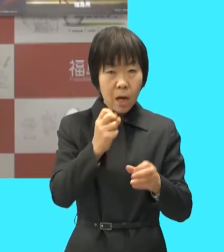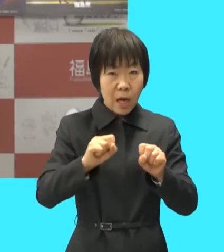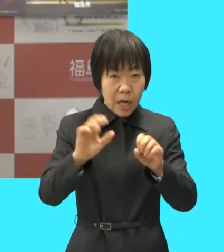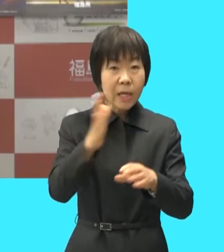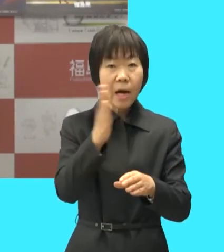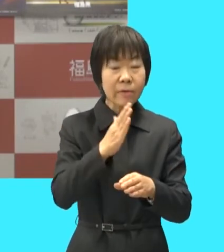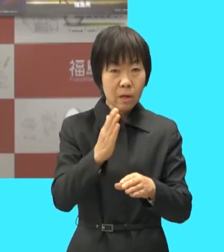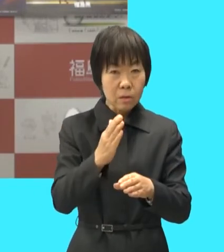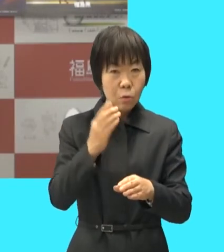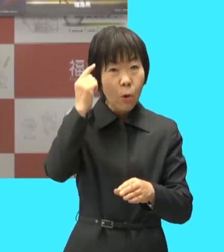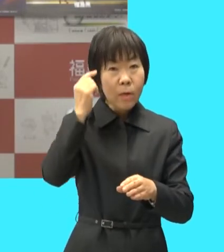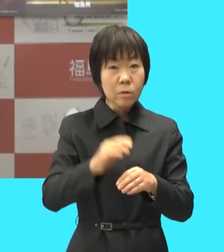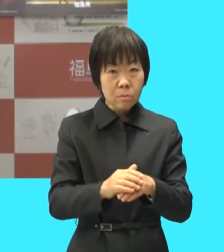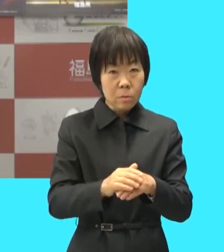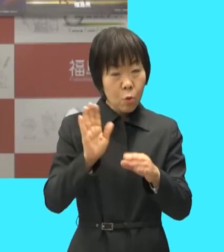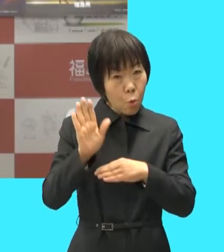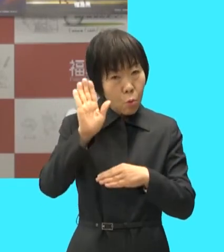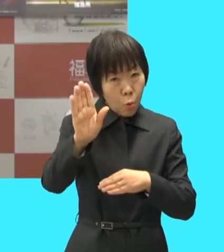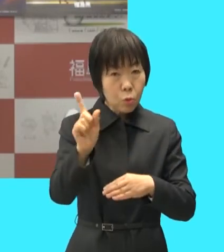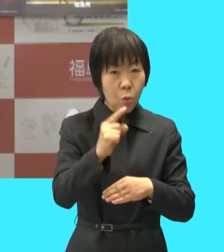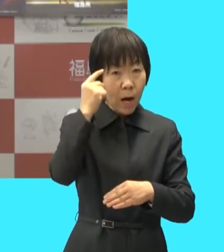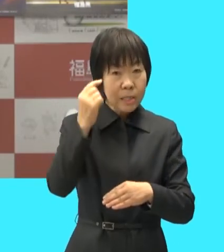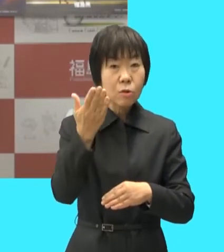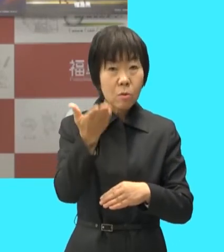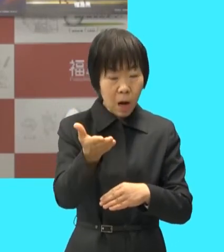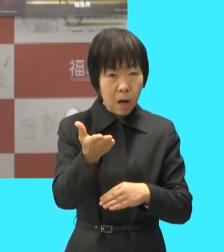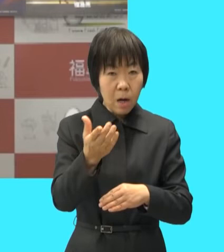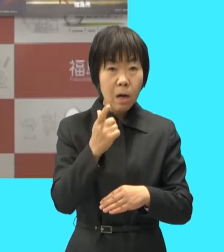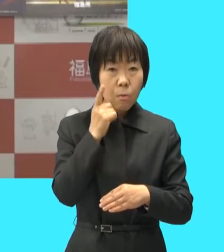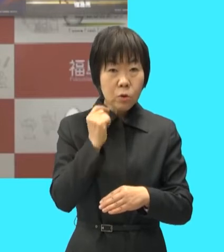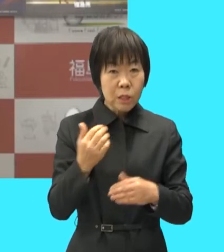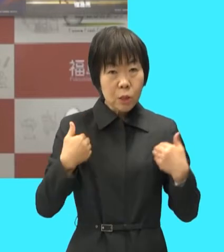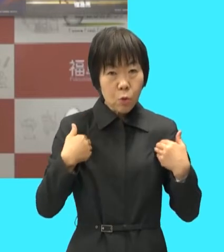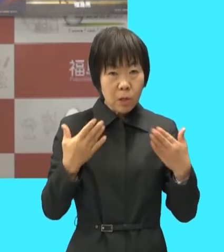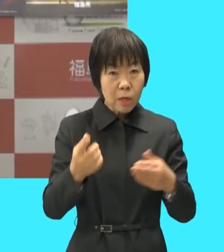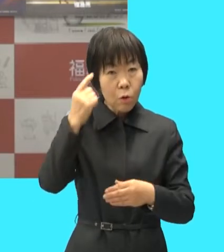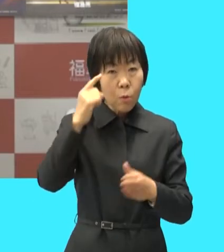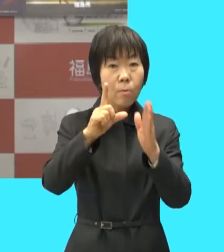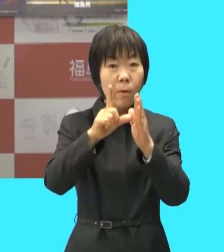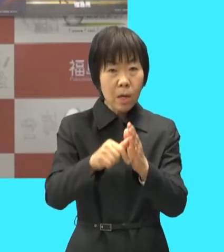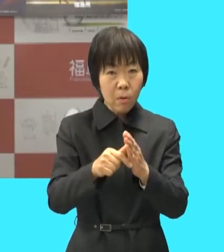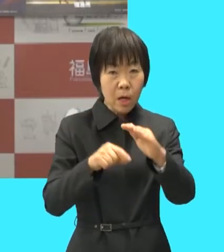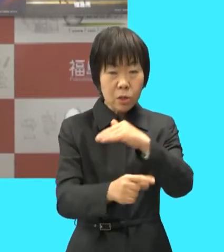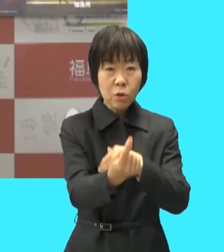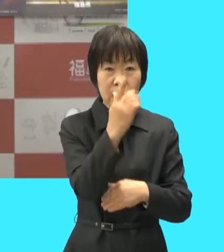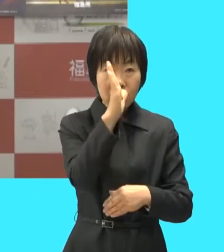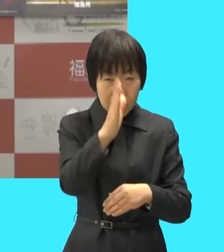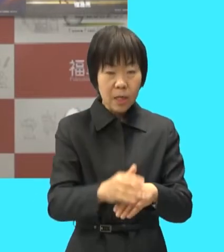思いますが、今後どういうふうにお考えなのか、もしその必要がないというのであれば、その理由を教えてください